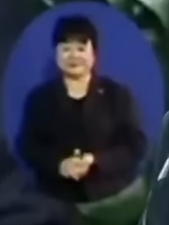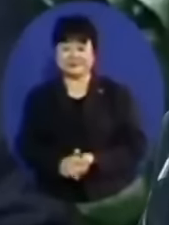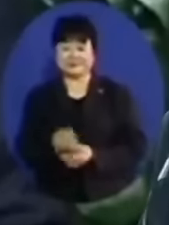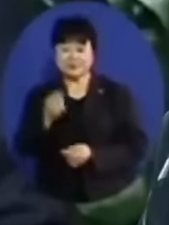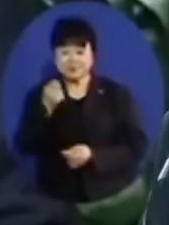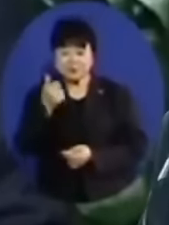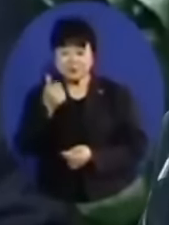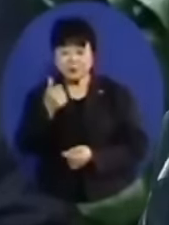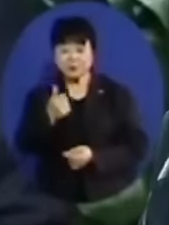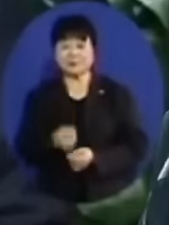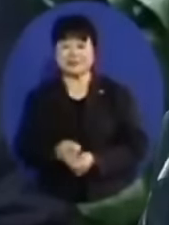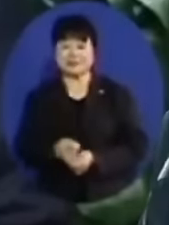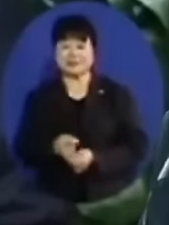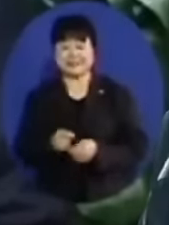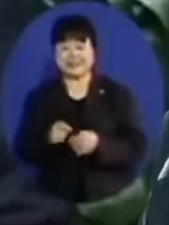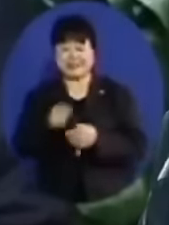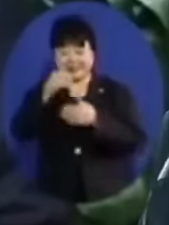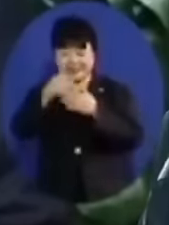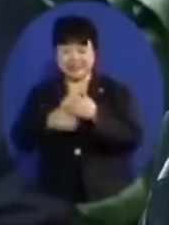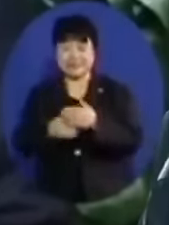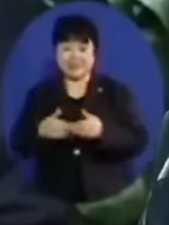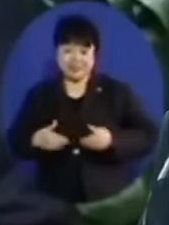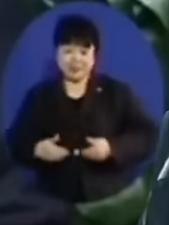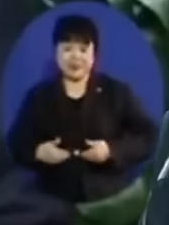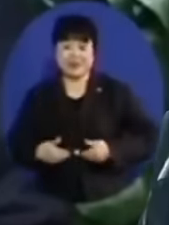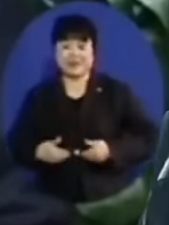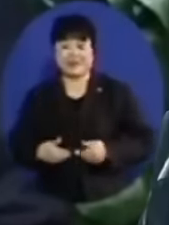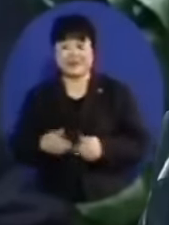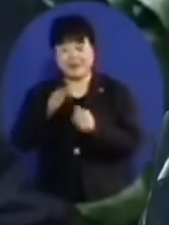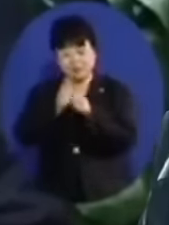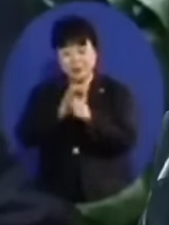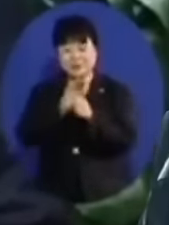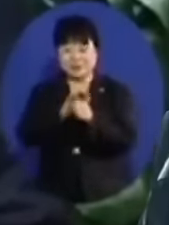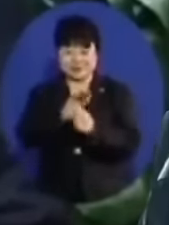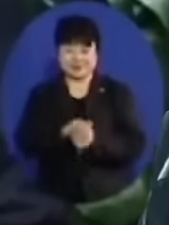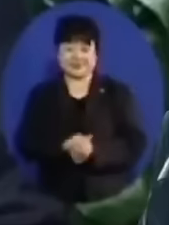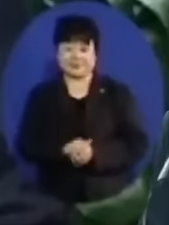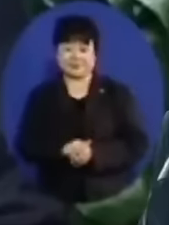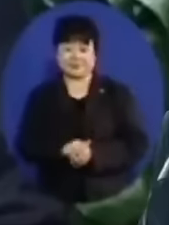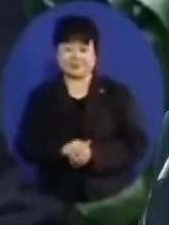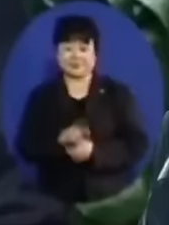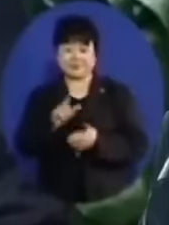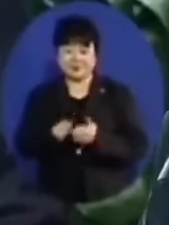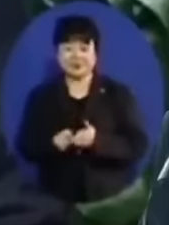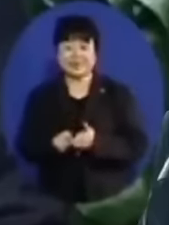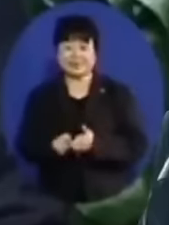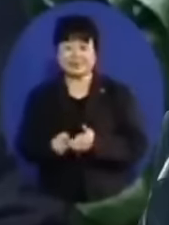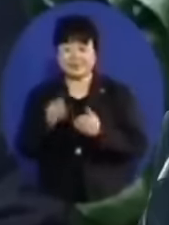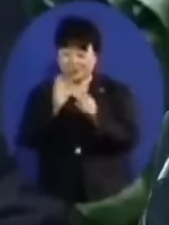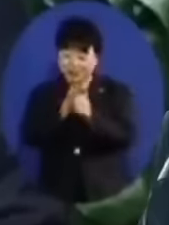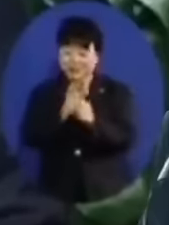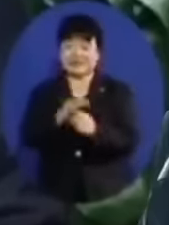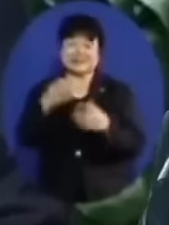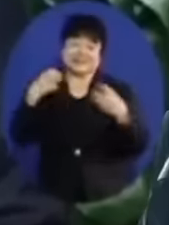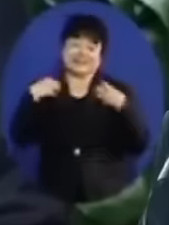조금이라도 모퉁이 시간이 나와서 내가 필요하면 내가 시간 땜질을 해주겠다.